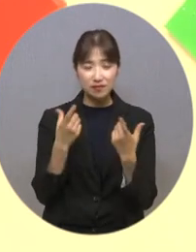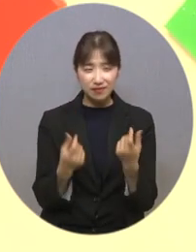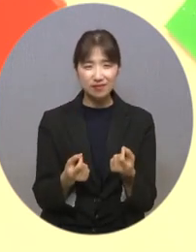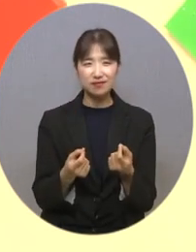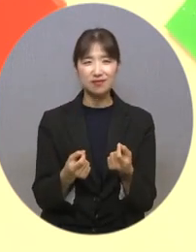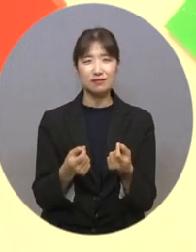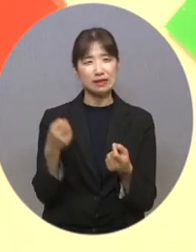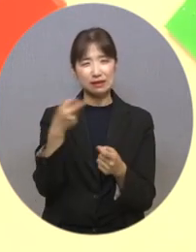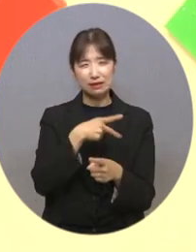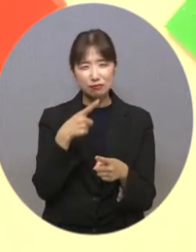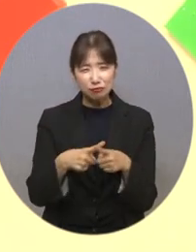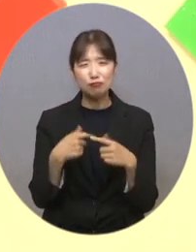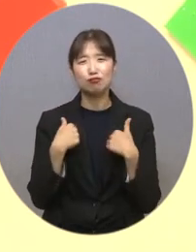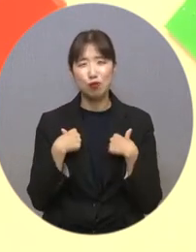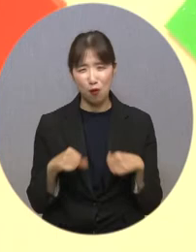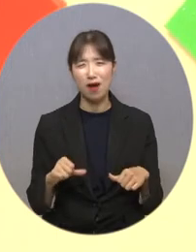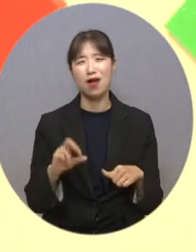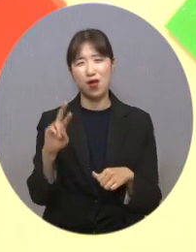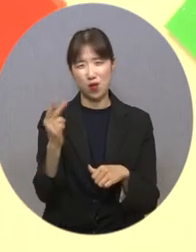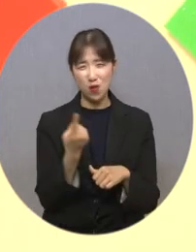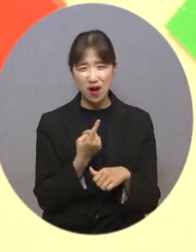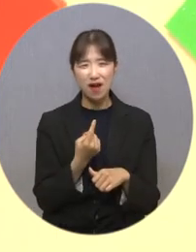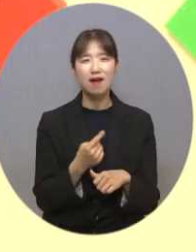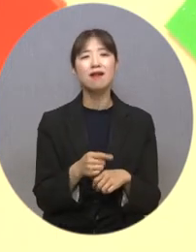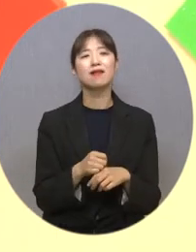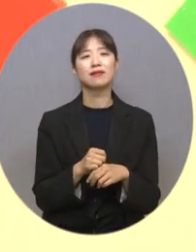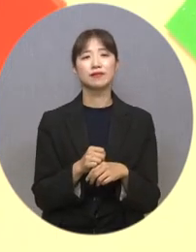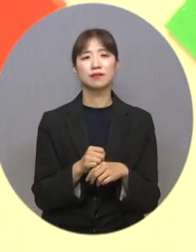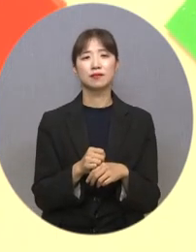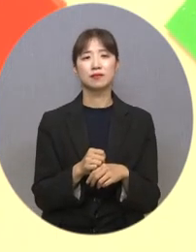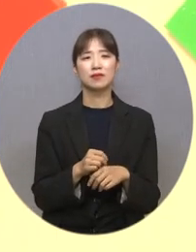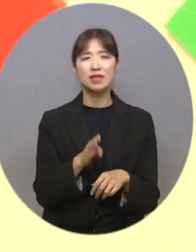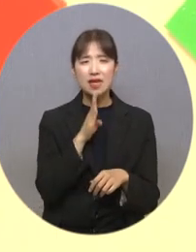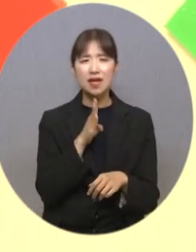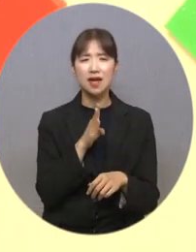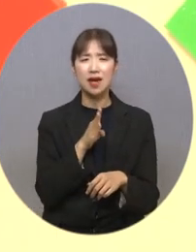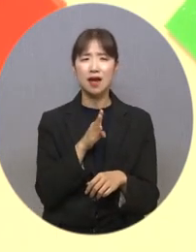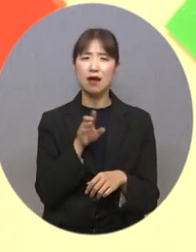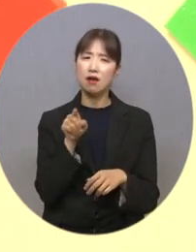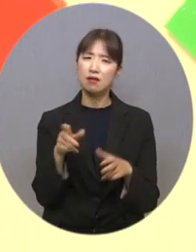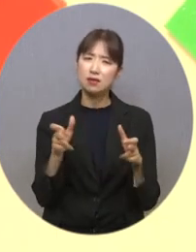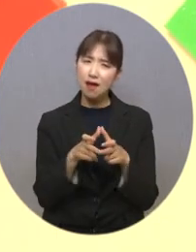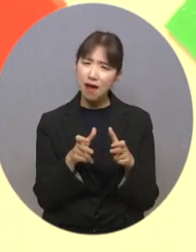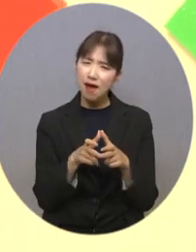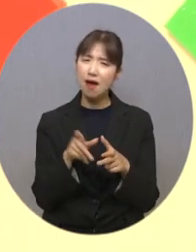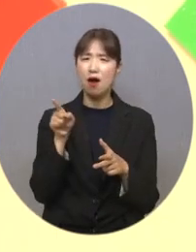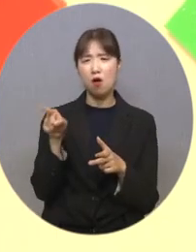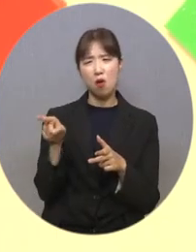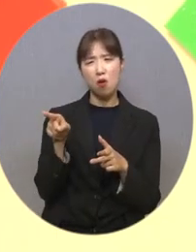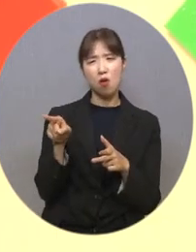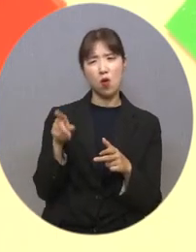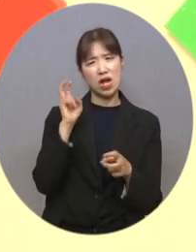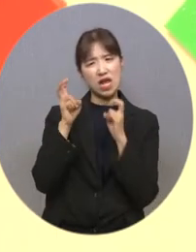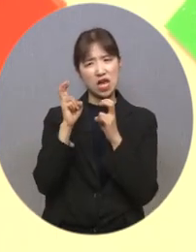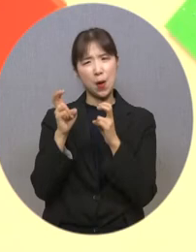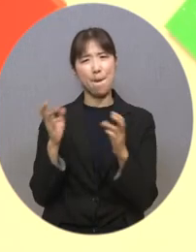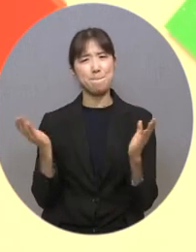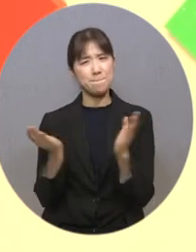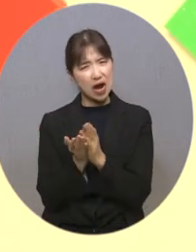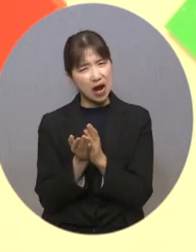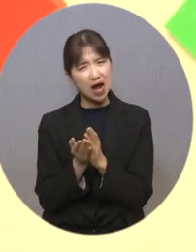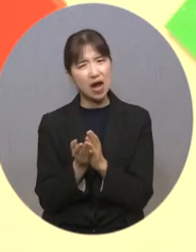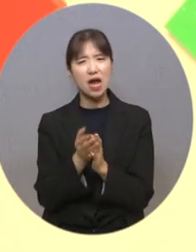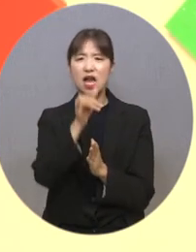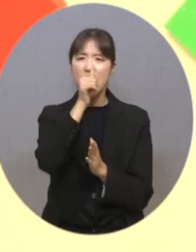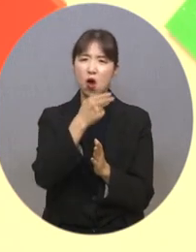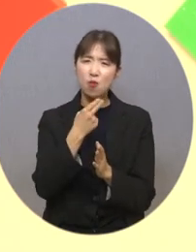이제 중도 포기를 하고 이렇게 오신 분들이 있으면 이제 정말로 이 장애인이 그곳에 맞았는지 이제